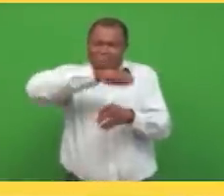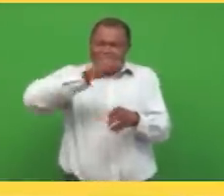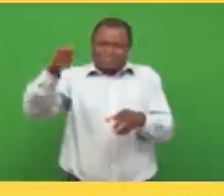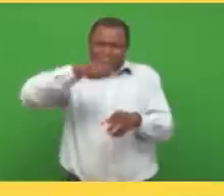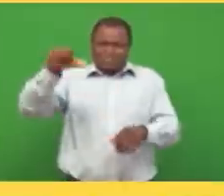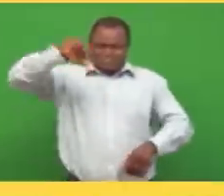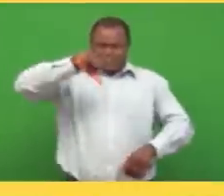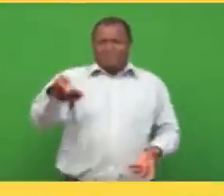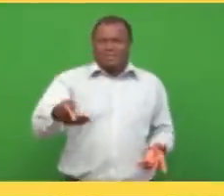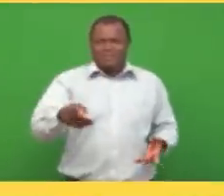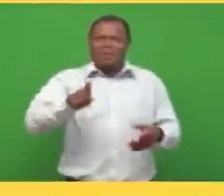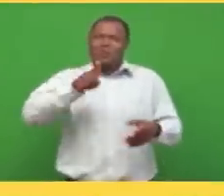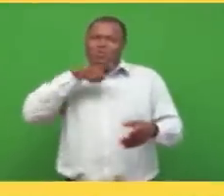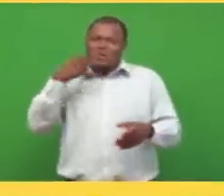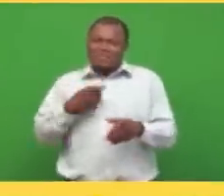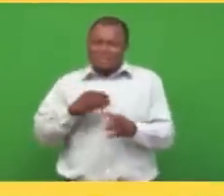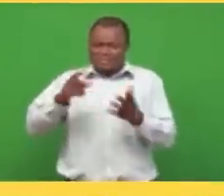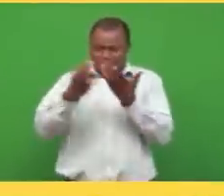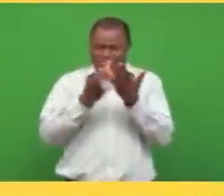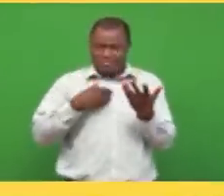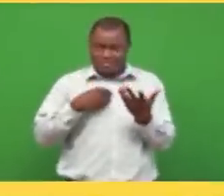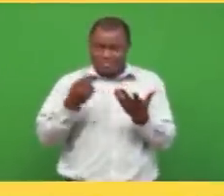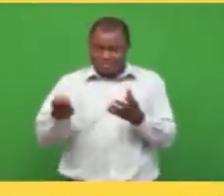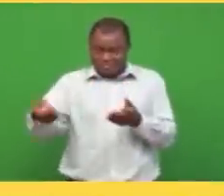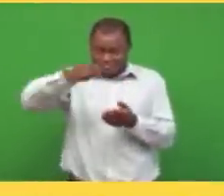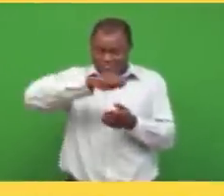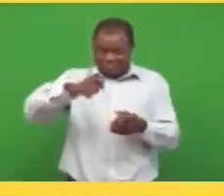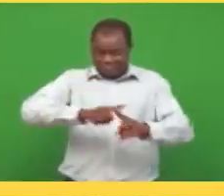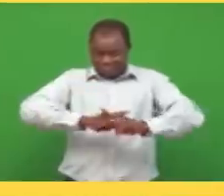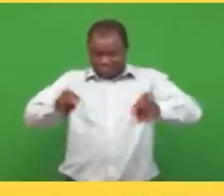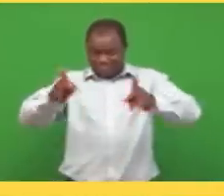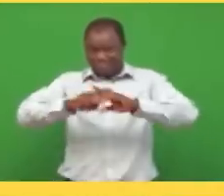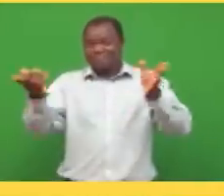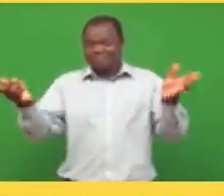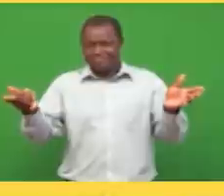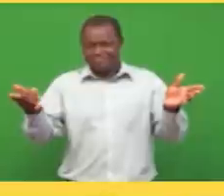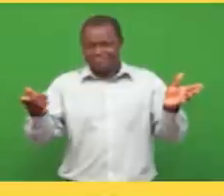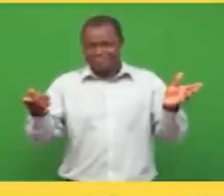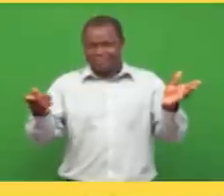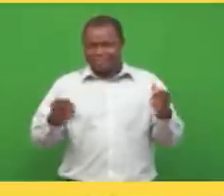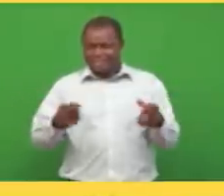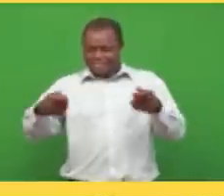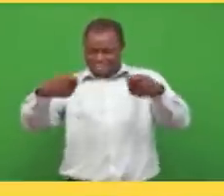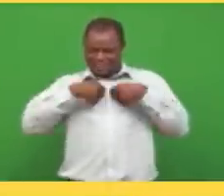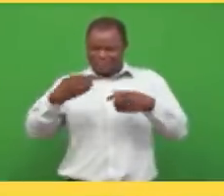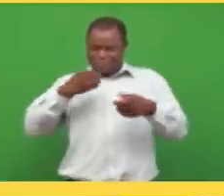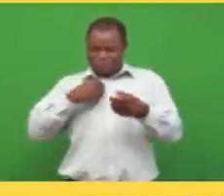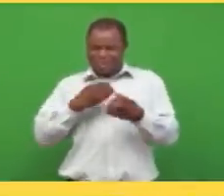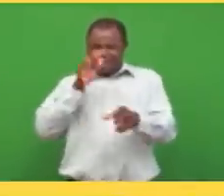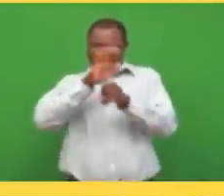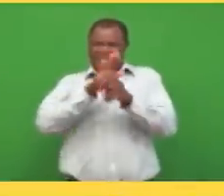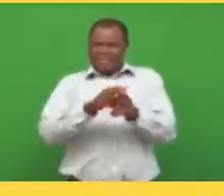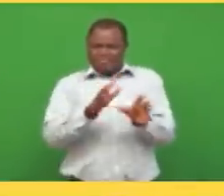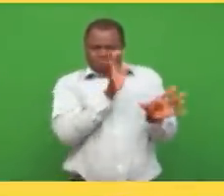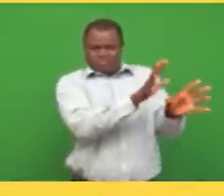kupakura zvisirife mukadzi wangu wandakarora inini ari kupakura zvisirife akati